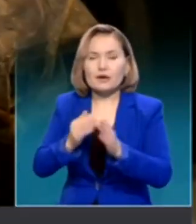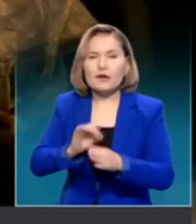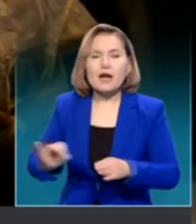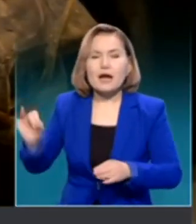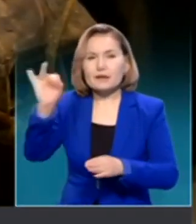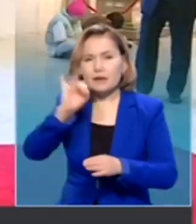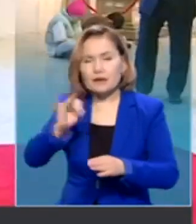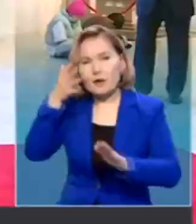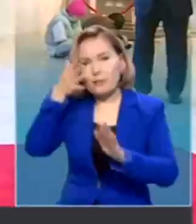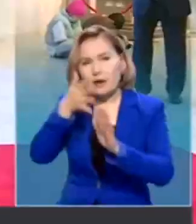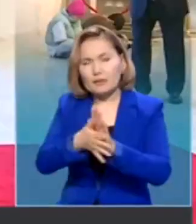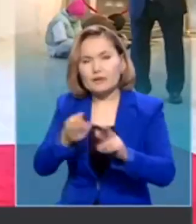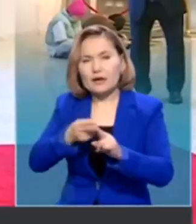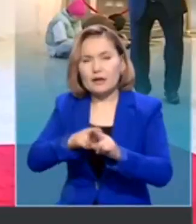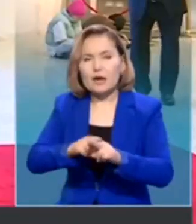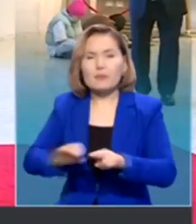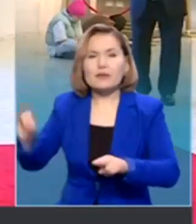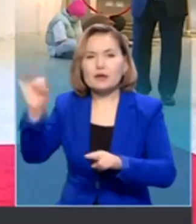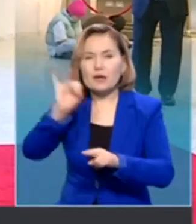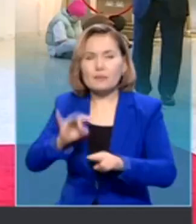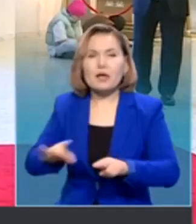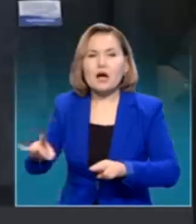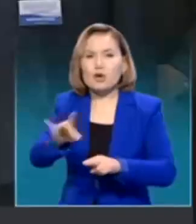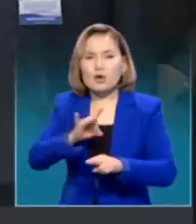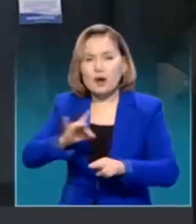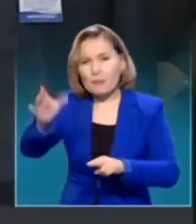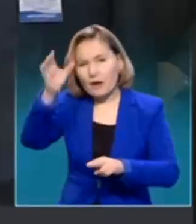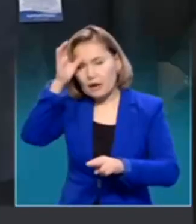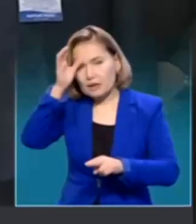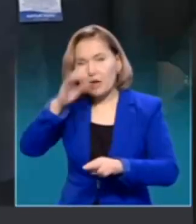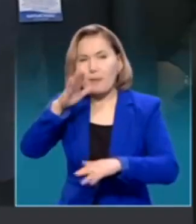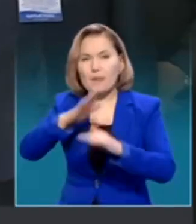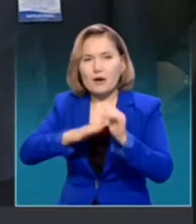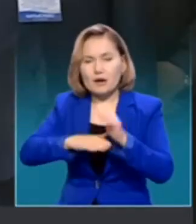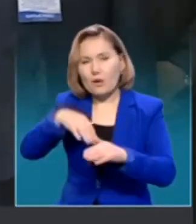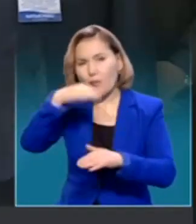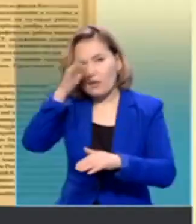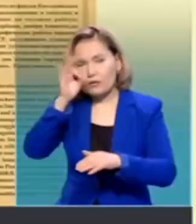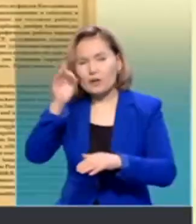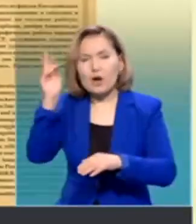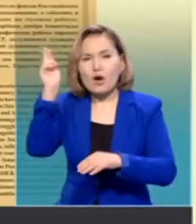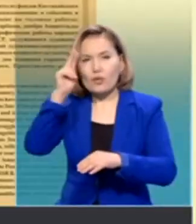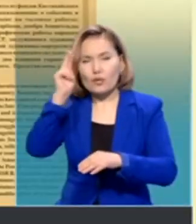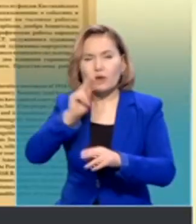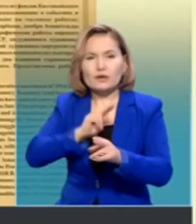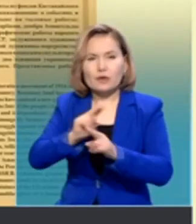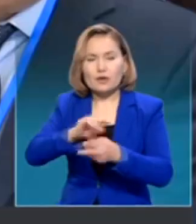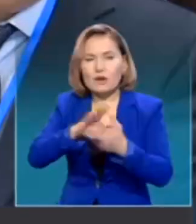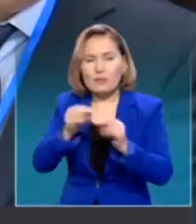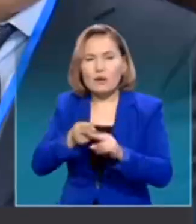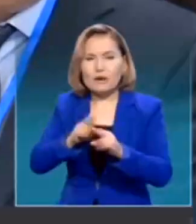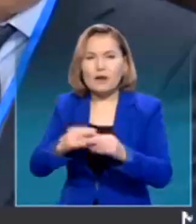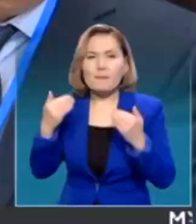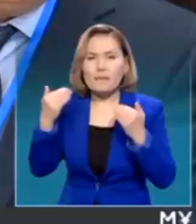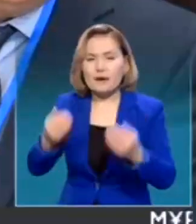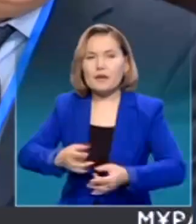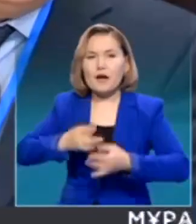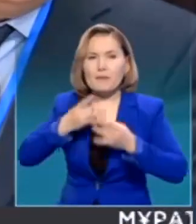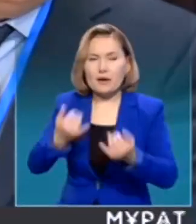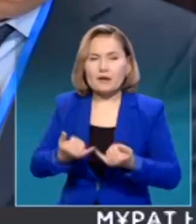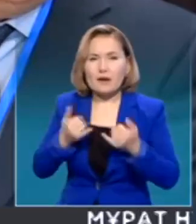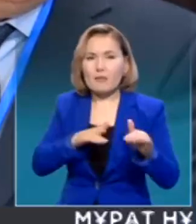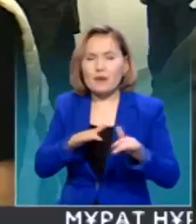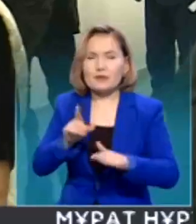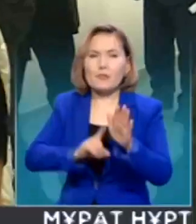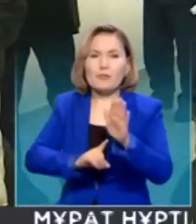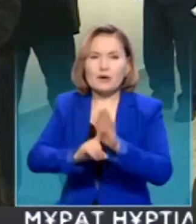тарихы, зерттелуі, ақиқаты тақырыбындағы республикалық ғылыми тәжірибелік конференция. Мұның бәрі батырдың мерейтойына арналған мәдени шаралардың